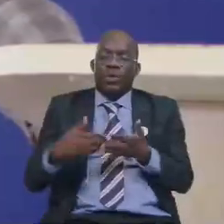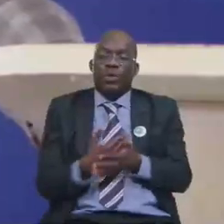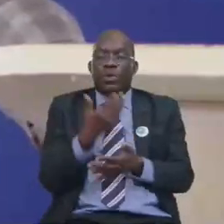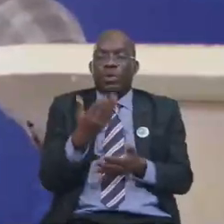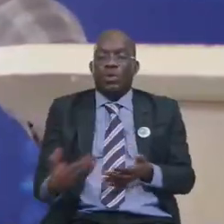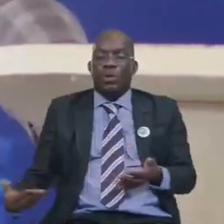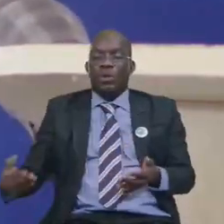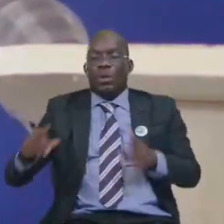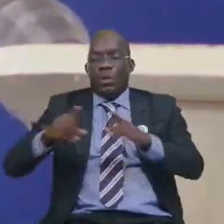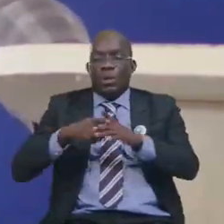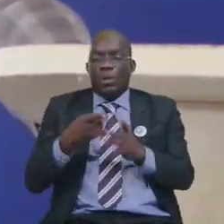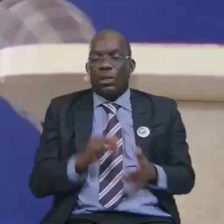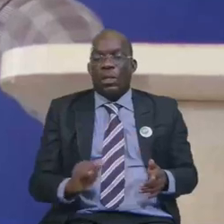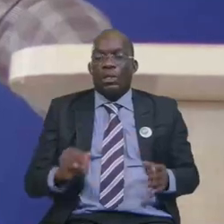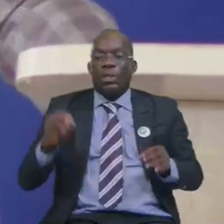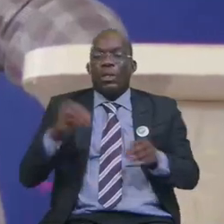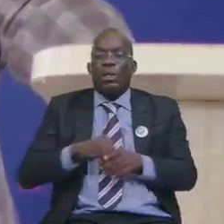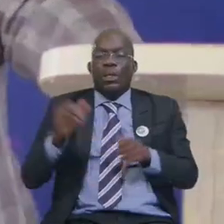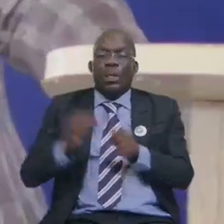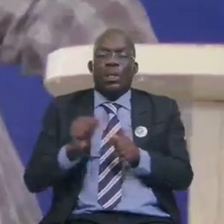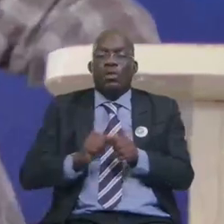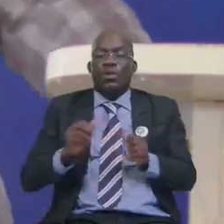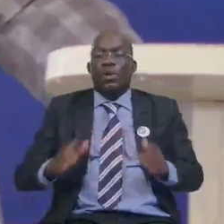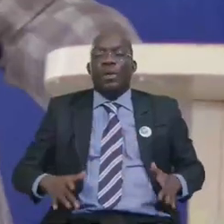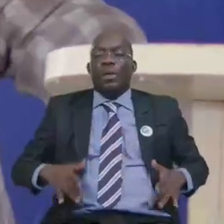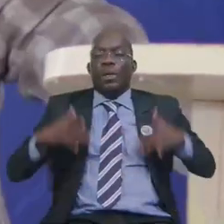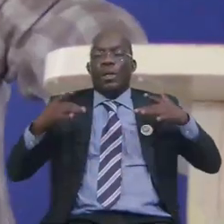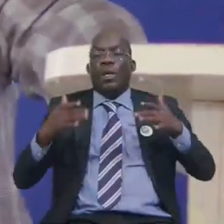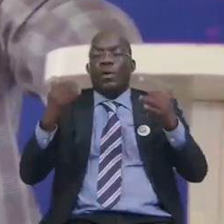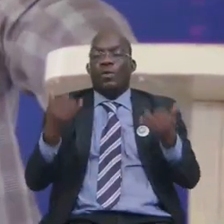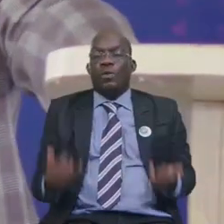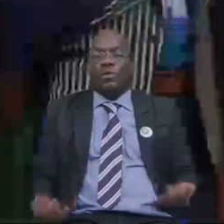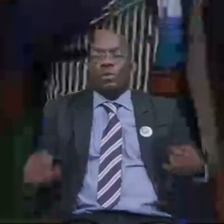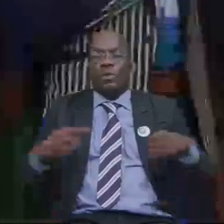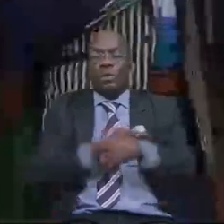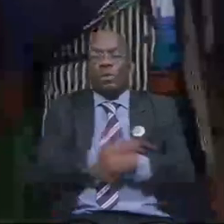une nouvelle chose qu'on mange dans chaque vie aujourd'hui au nom de Jésus